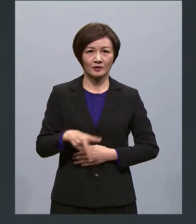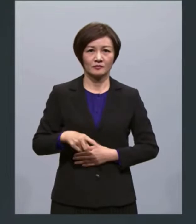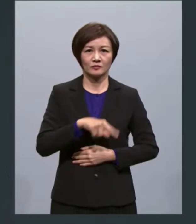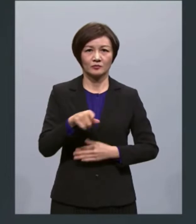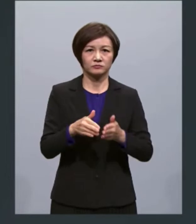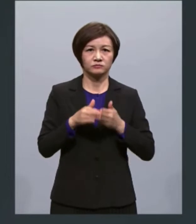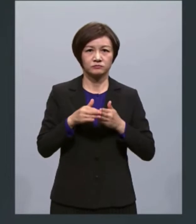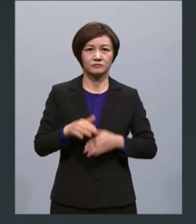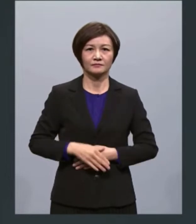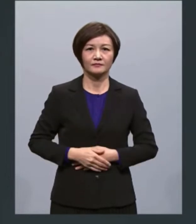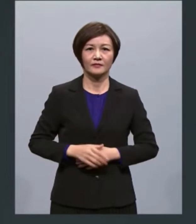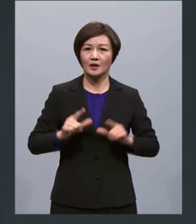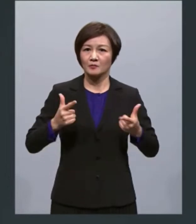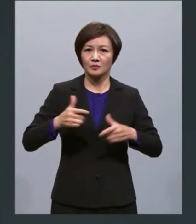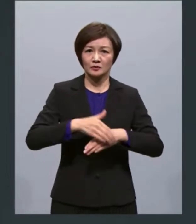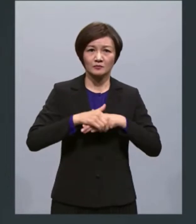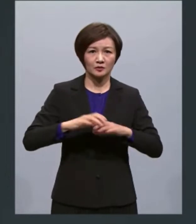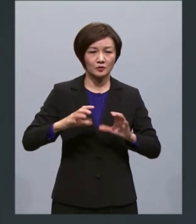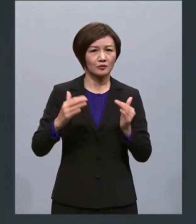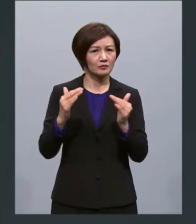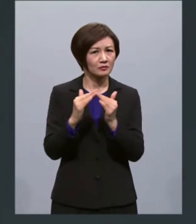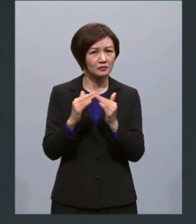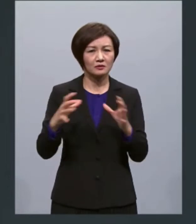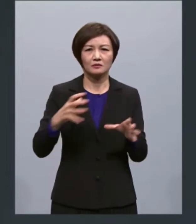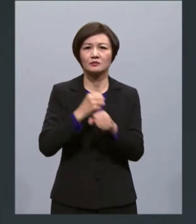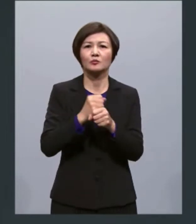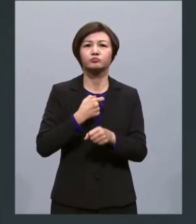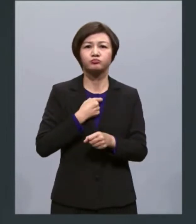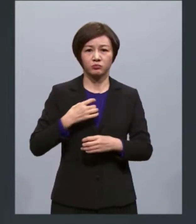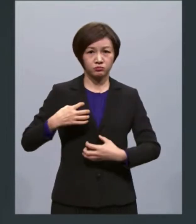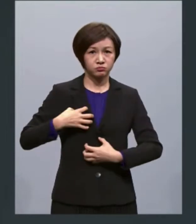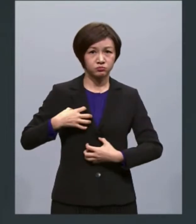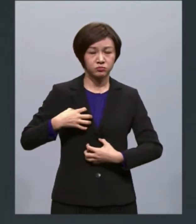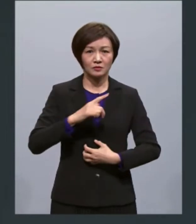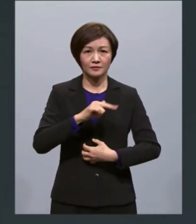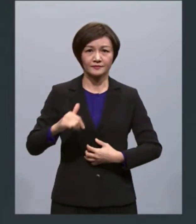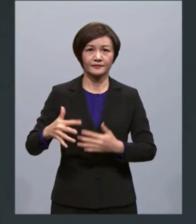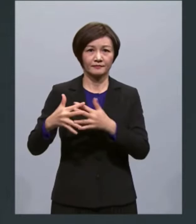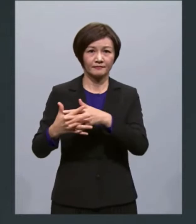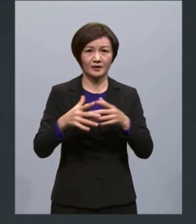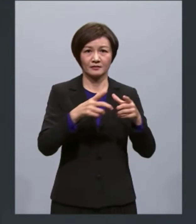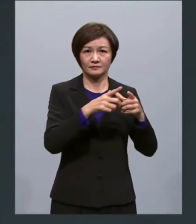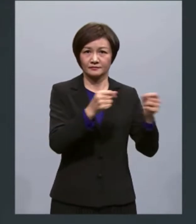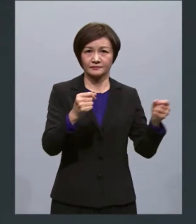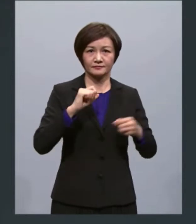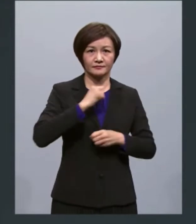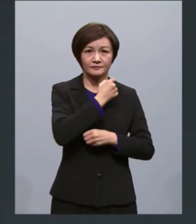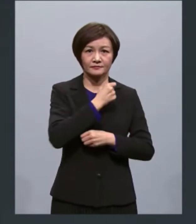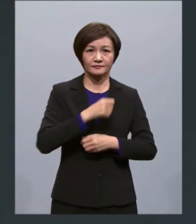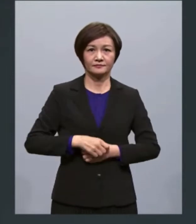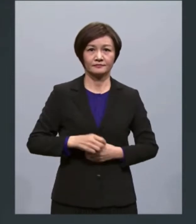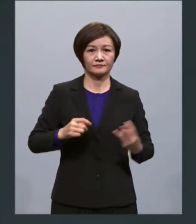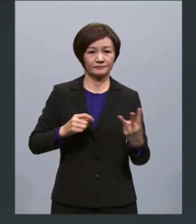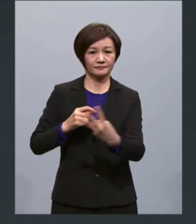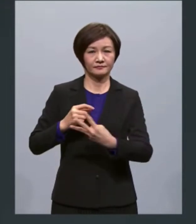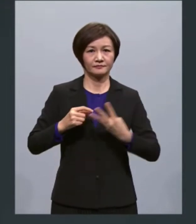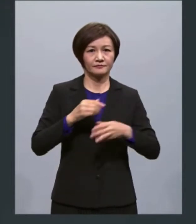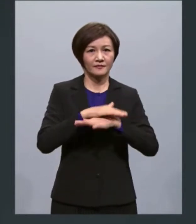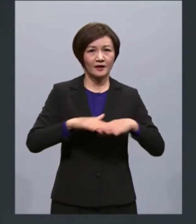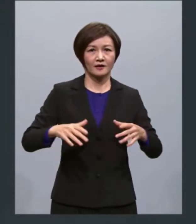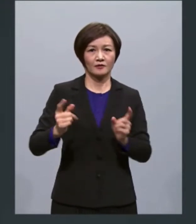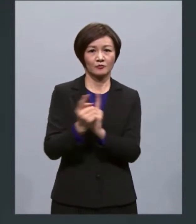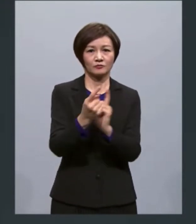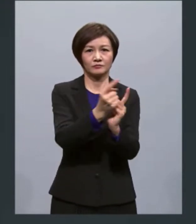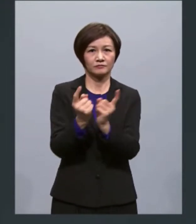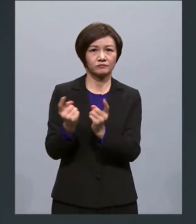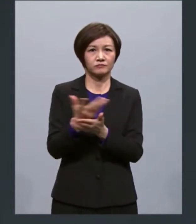必须和非邦交国家合作，在军事安全领域，美日台三边的安全对话平